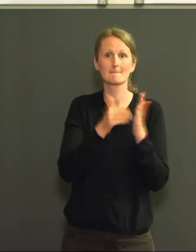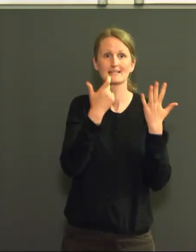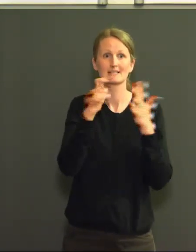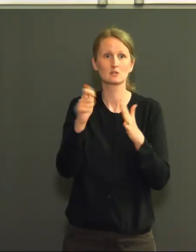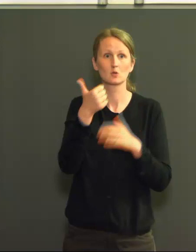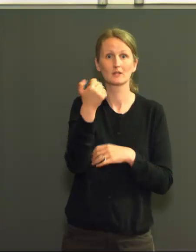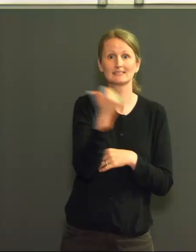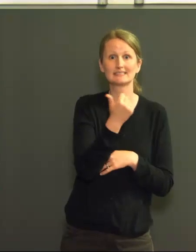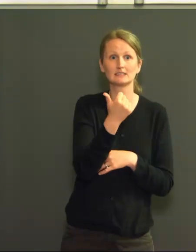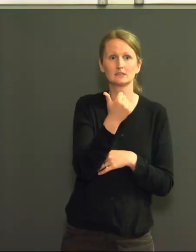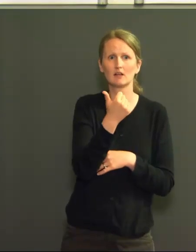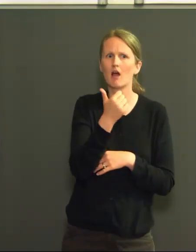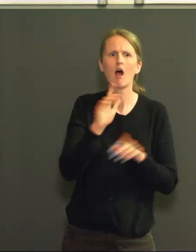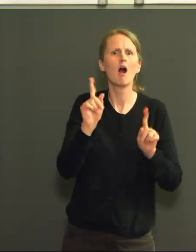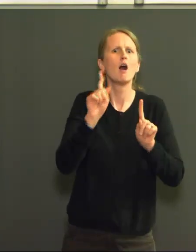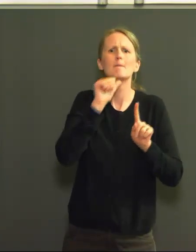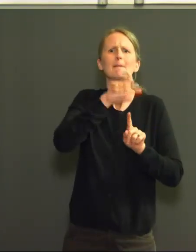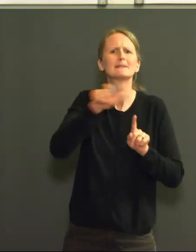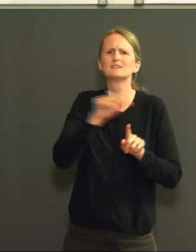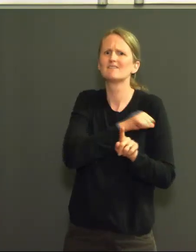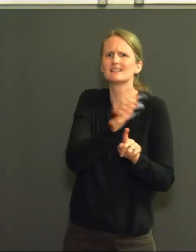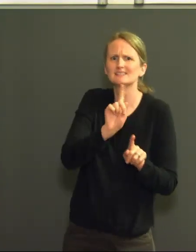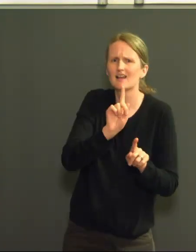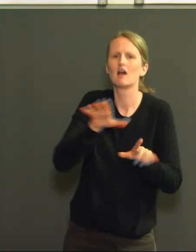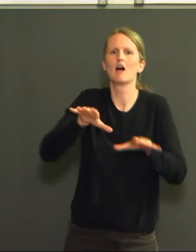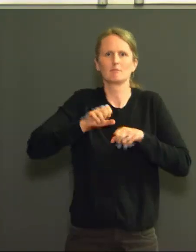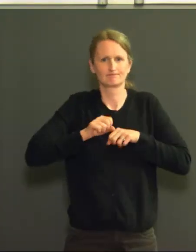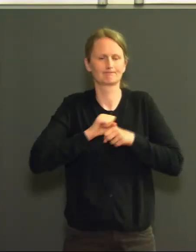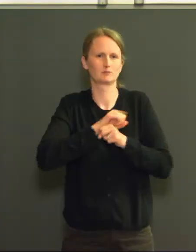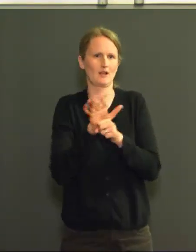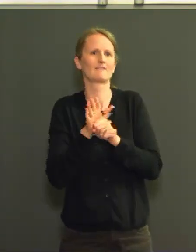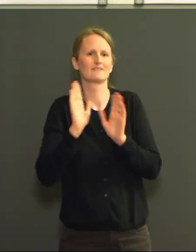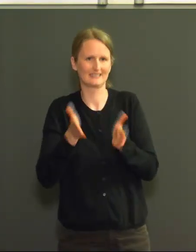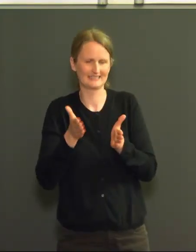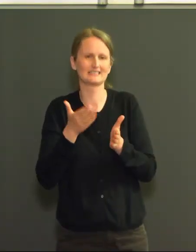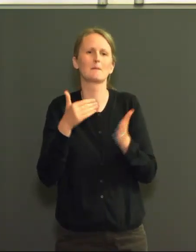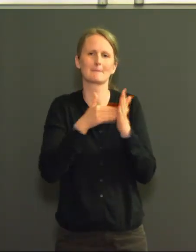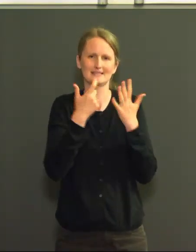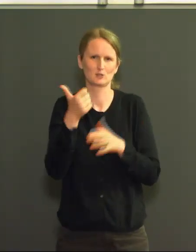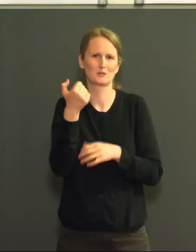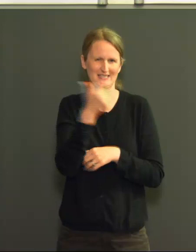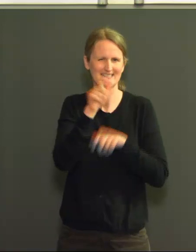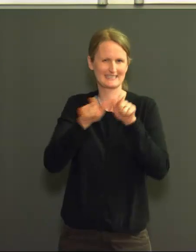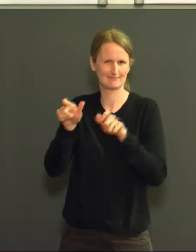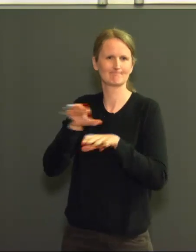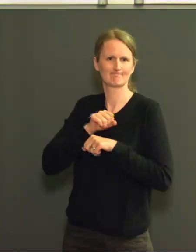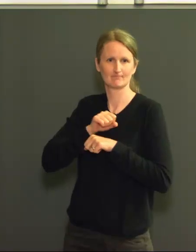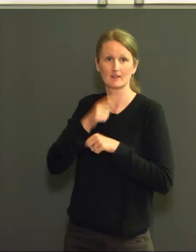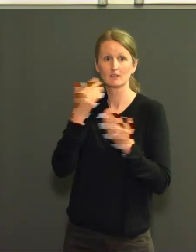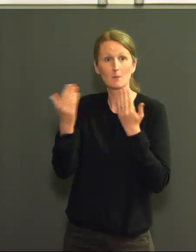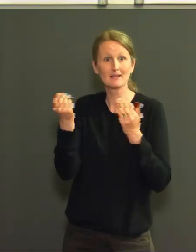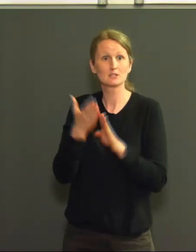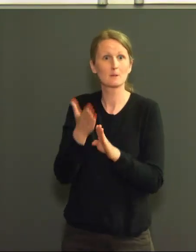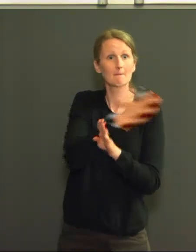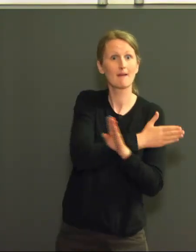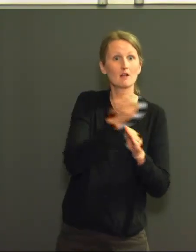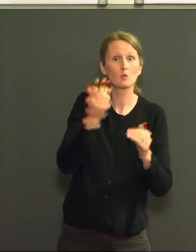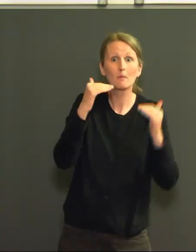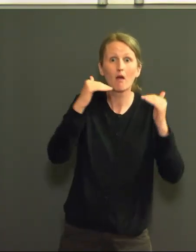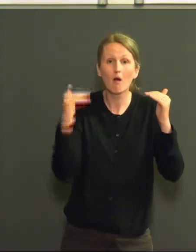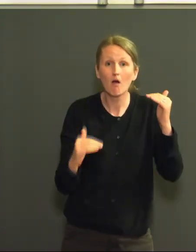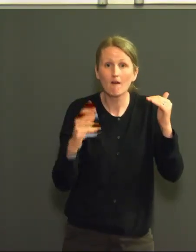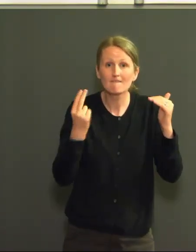contaminations, c'est beaucoup mieux comme ça, par jour. C'est une forte diminution de plus d'un quart, de 27% à vrai dire, et ceci est